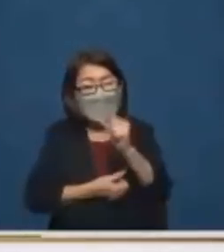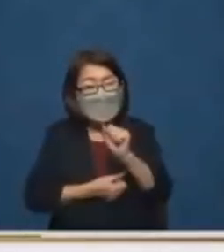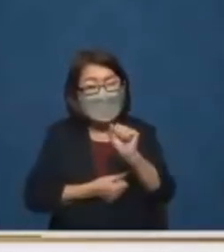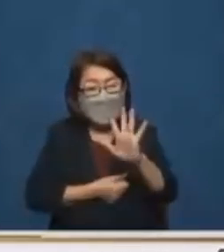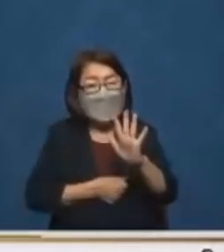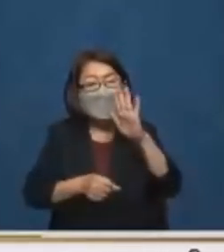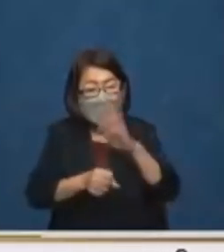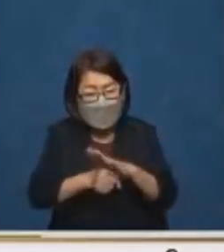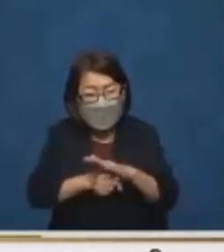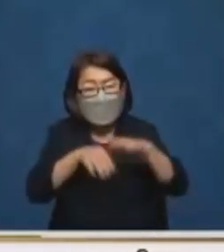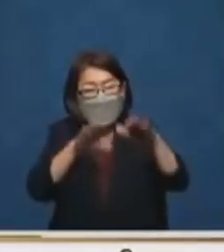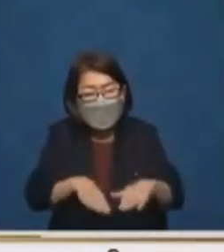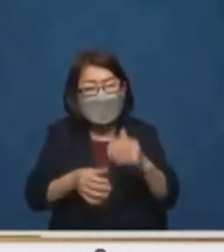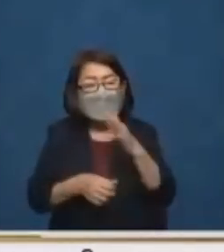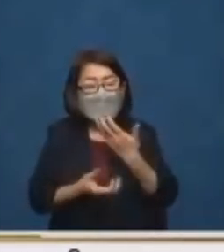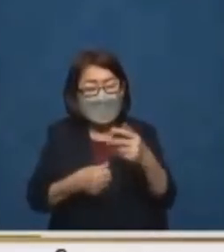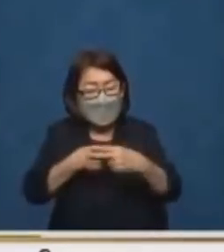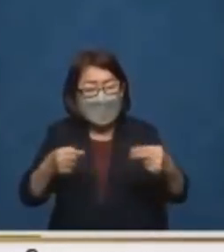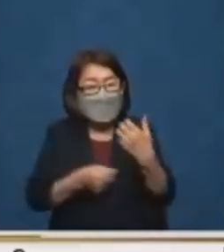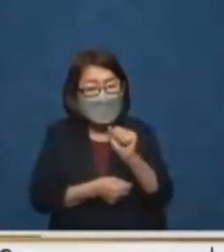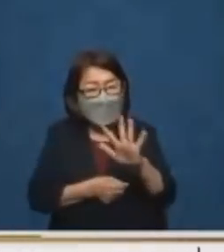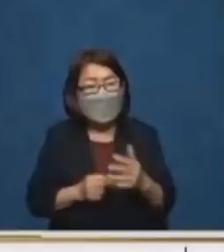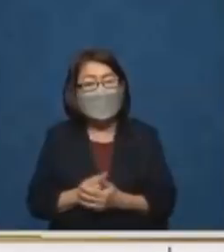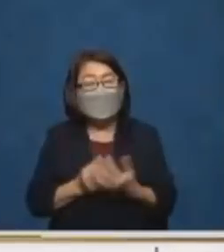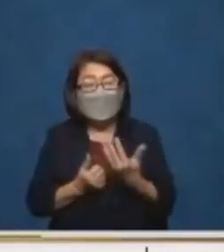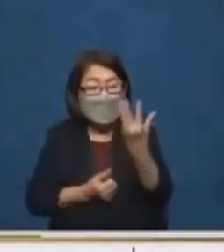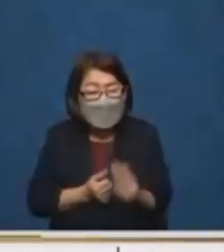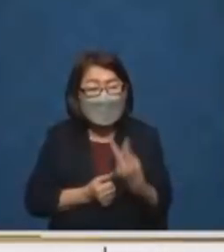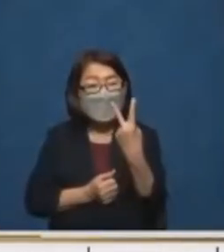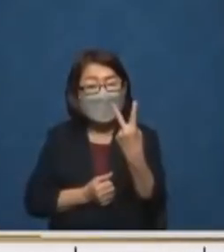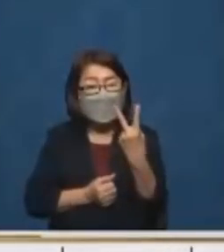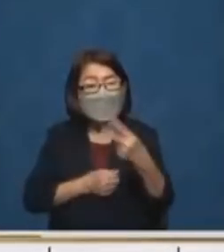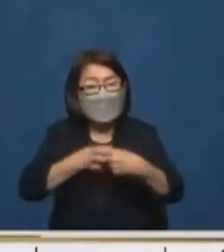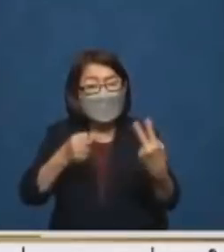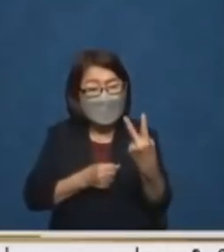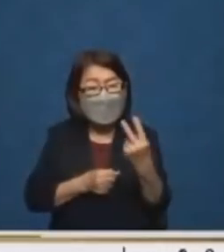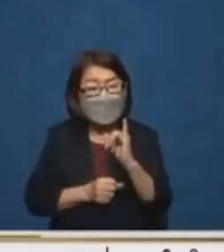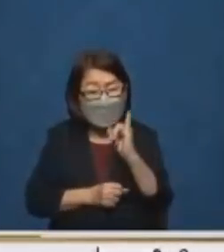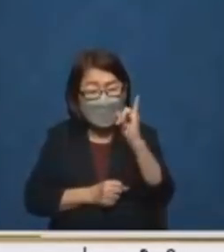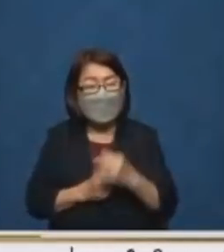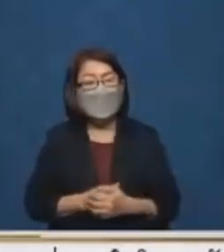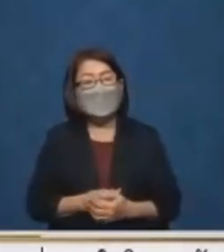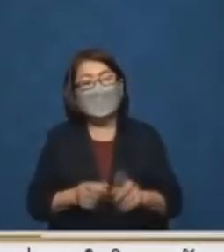จากรัสมนี้มีส่น rectangular 2เหลน่โสการซือครั้งที่ 3